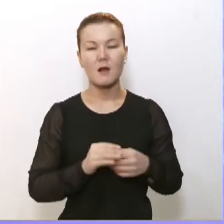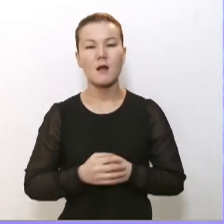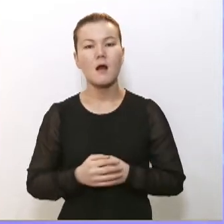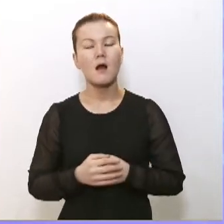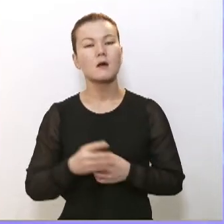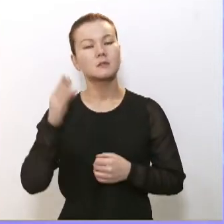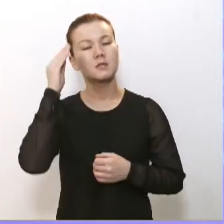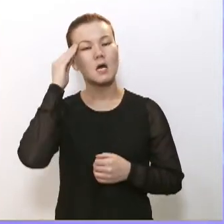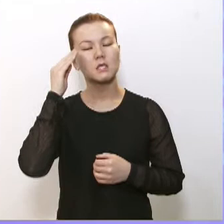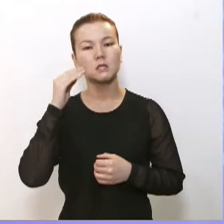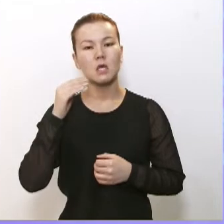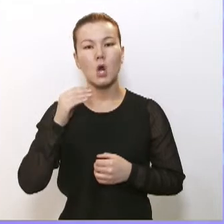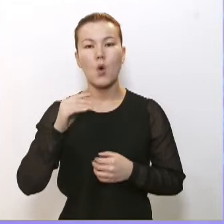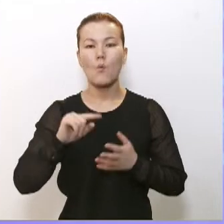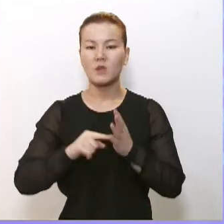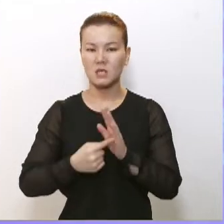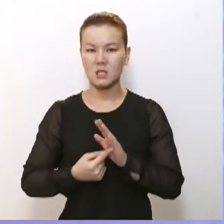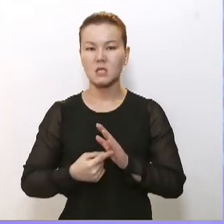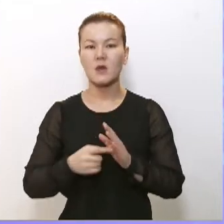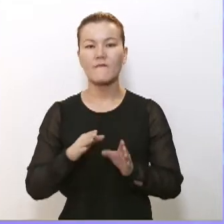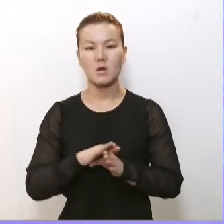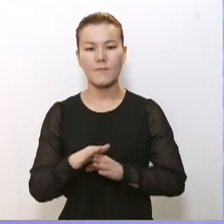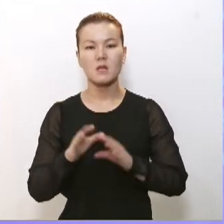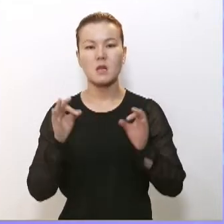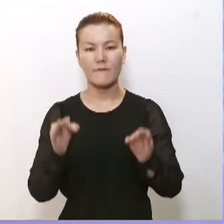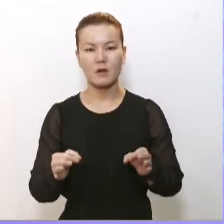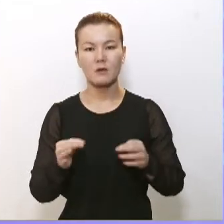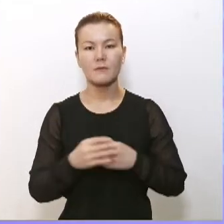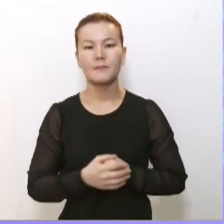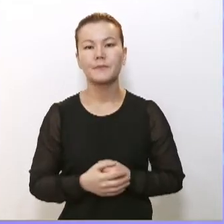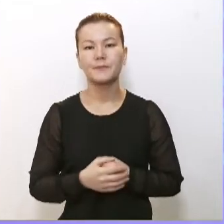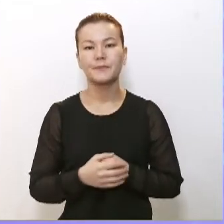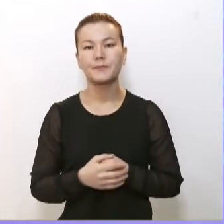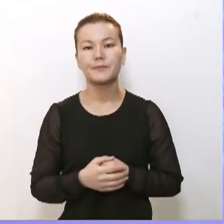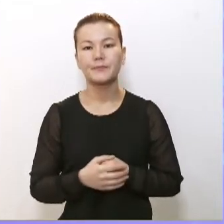значить умножение выполнено верно ребята